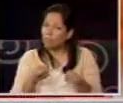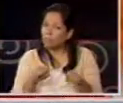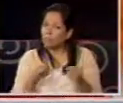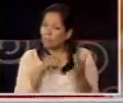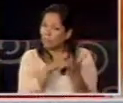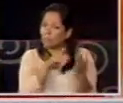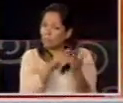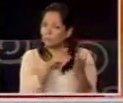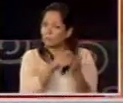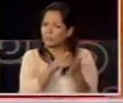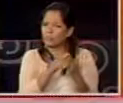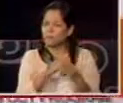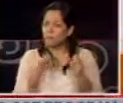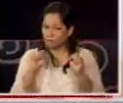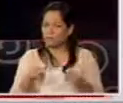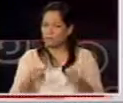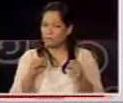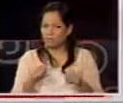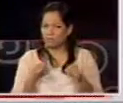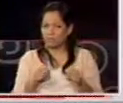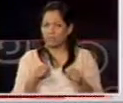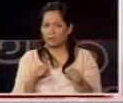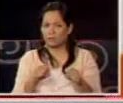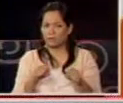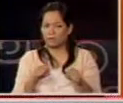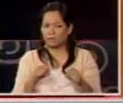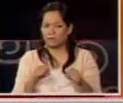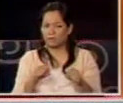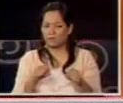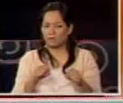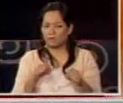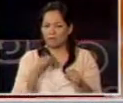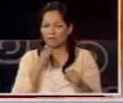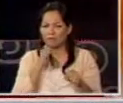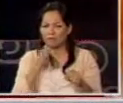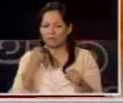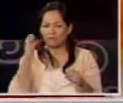yon. Pwede pa bang mag-execute, patay na? Huwag ho akong pakinggan nyo,